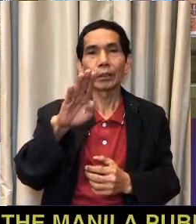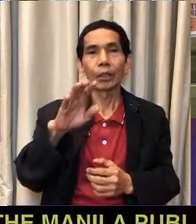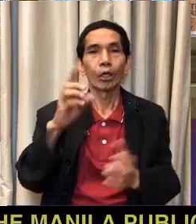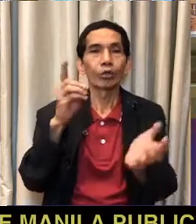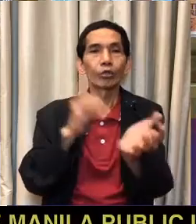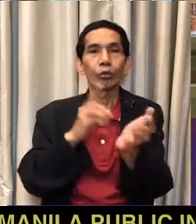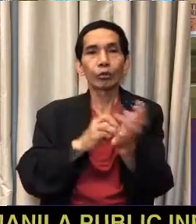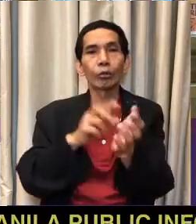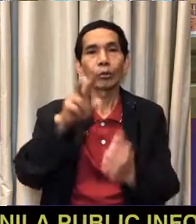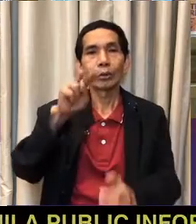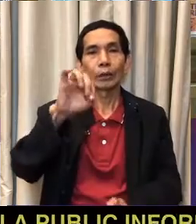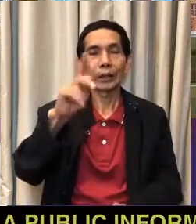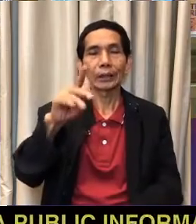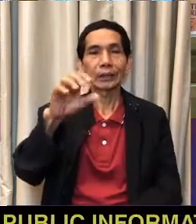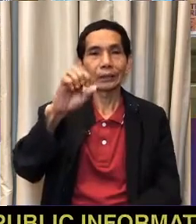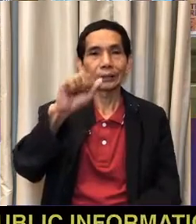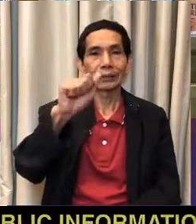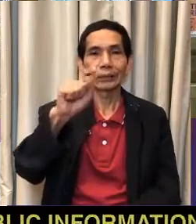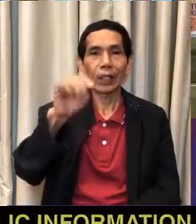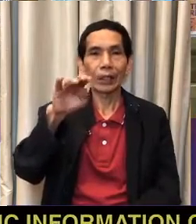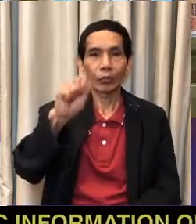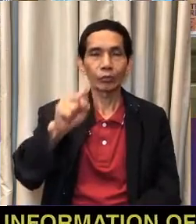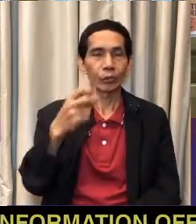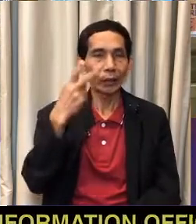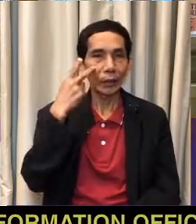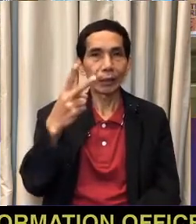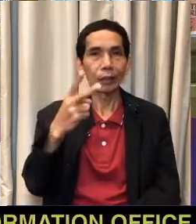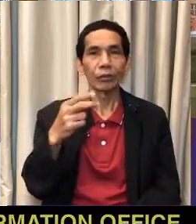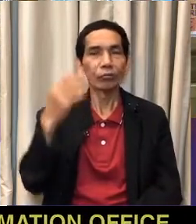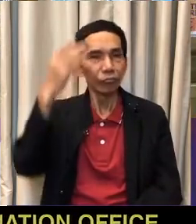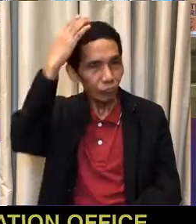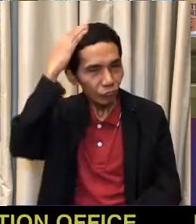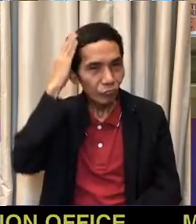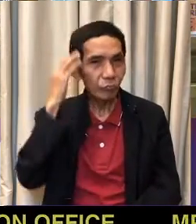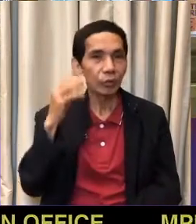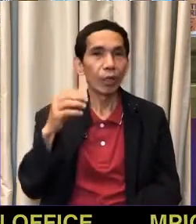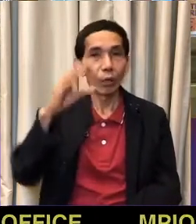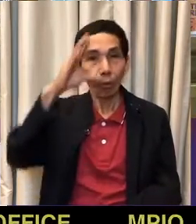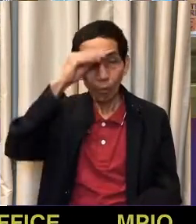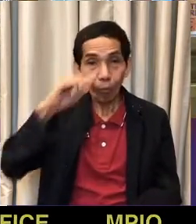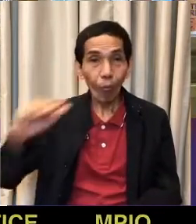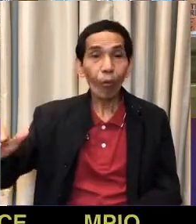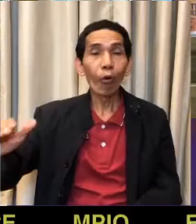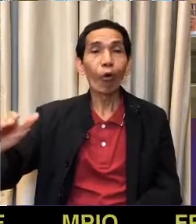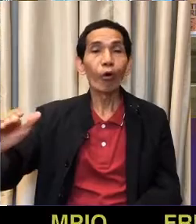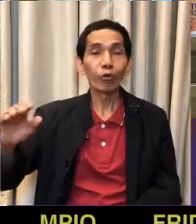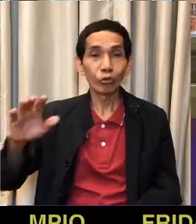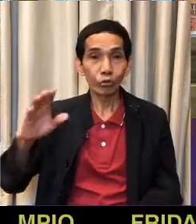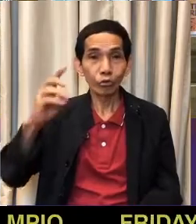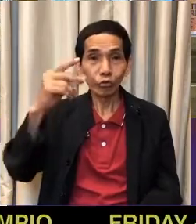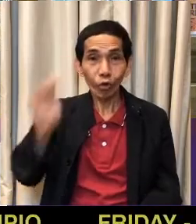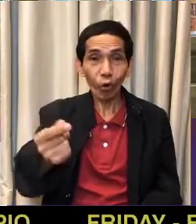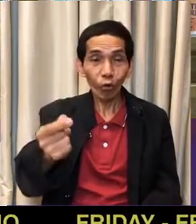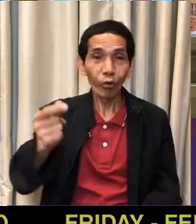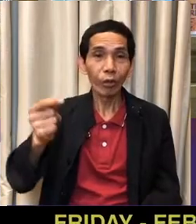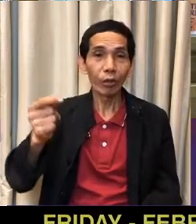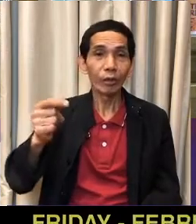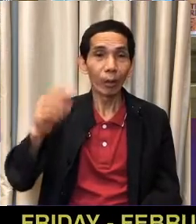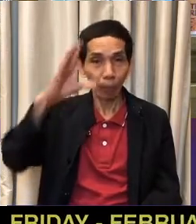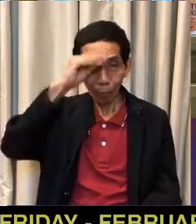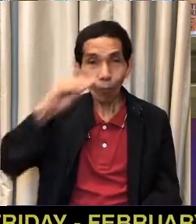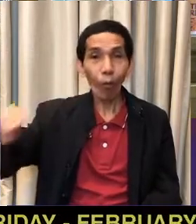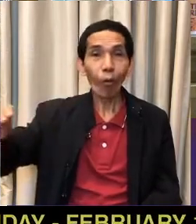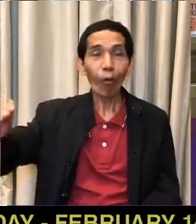Dr. Nick Santos. Ayan po. Nagmakawa po yung amo ng bata. O yung bata. Ay, yung aso. Bata ho